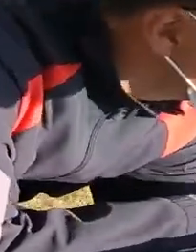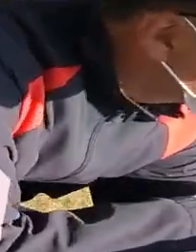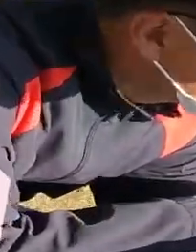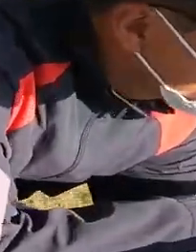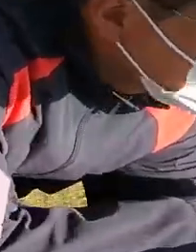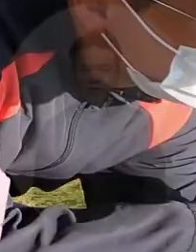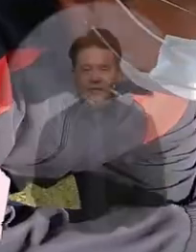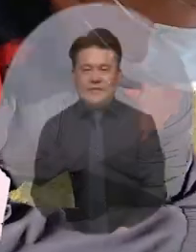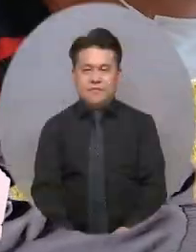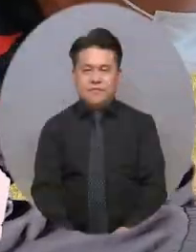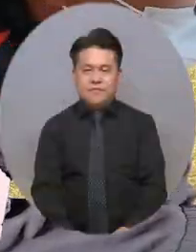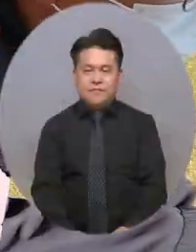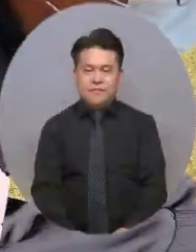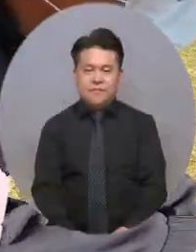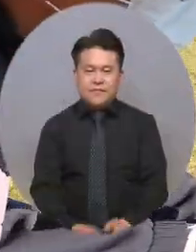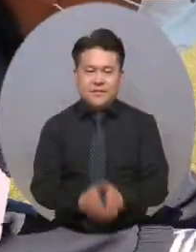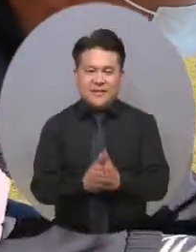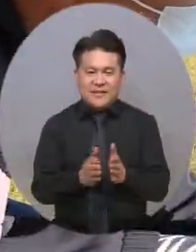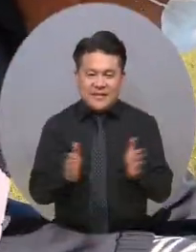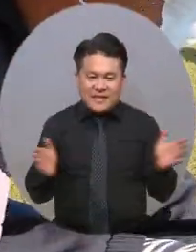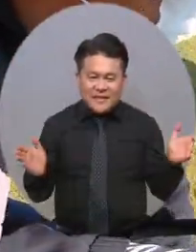시작 하면서 들면서 맞아.